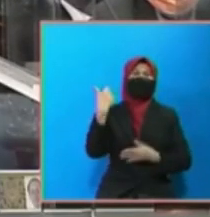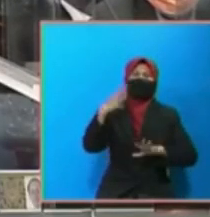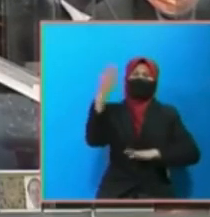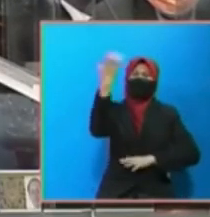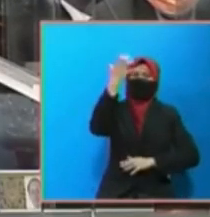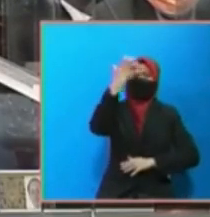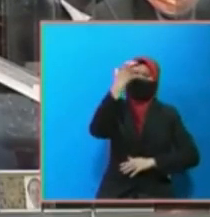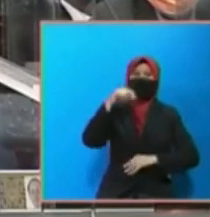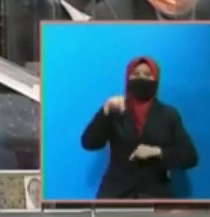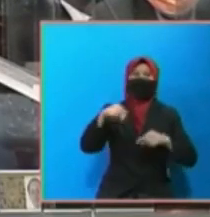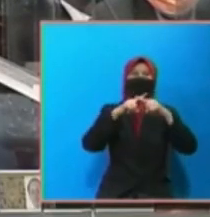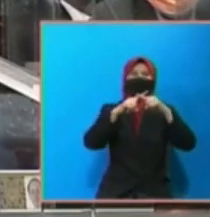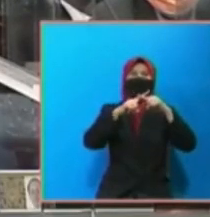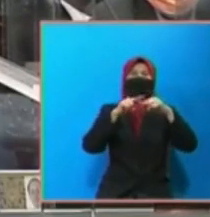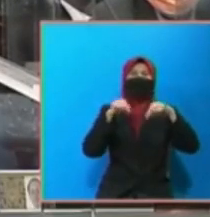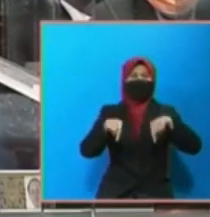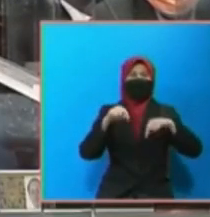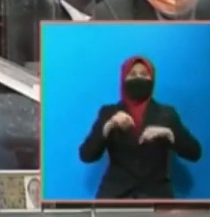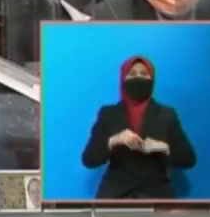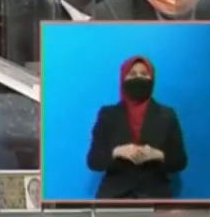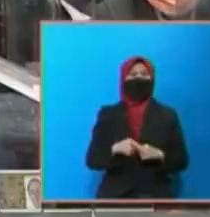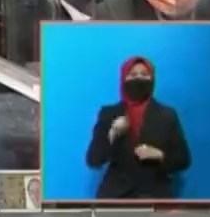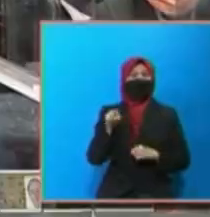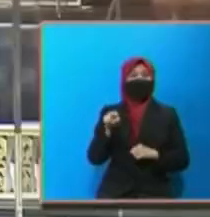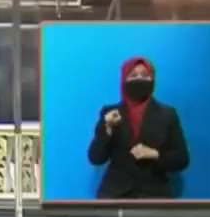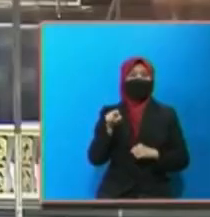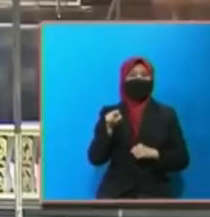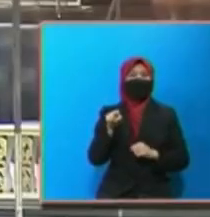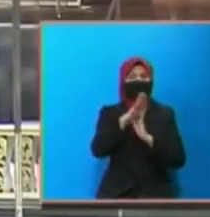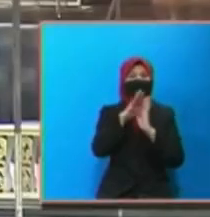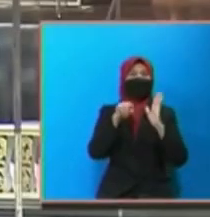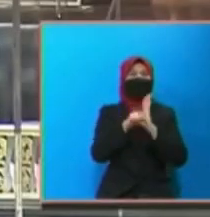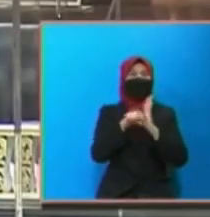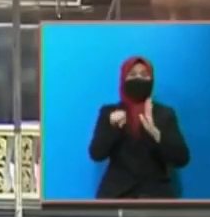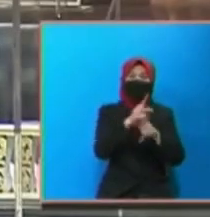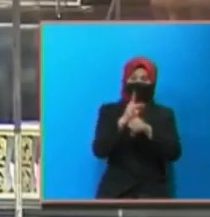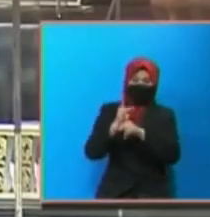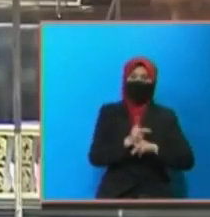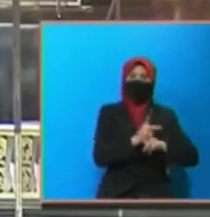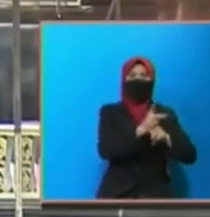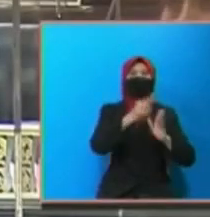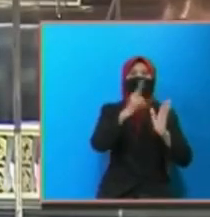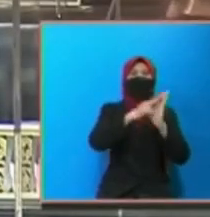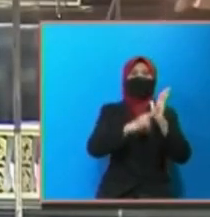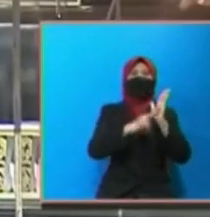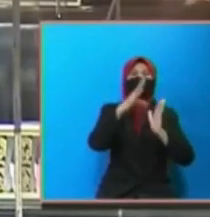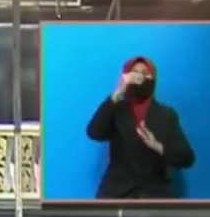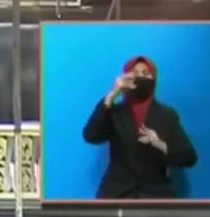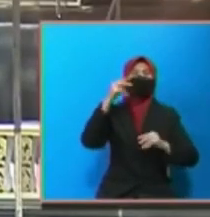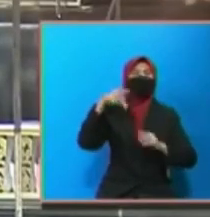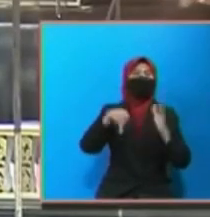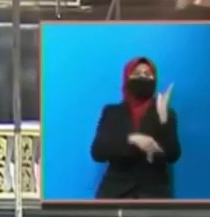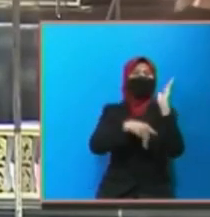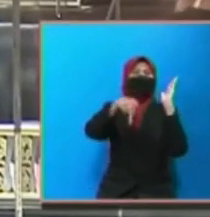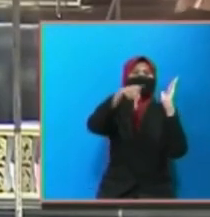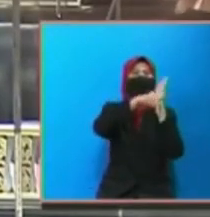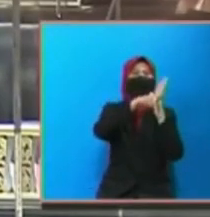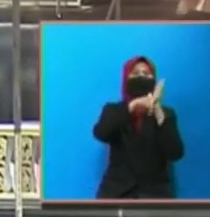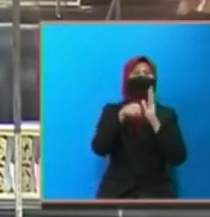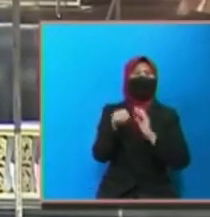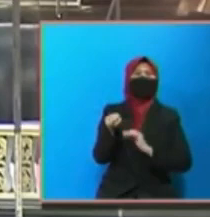dan itu bagi seorang pemegang portfolio yang menjaga undang-undang dan parlimen adalah